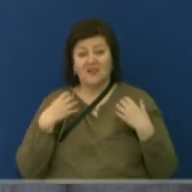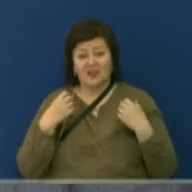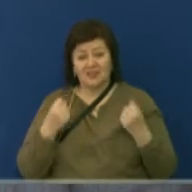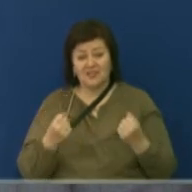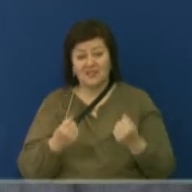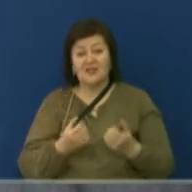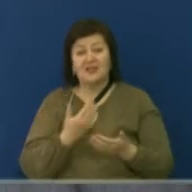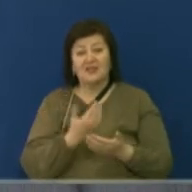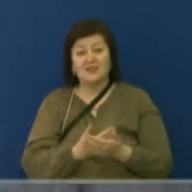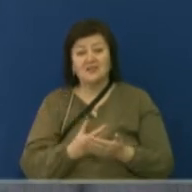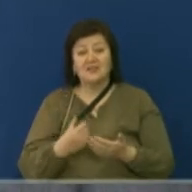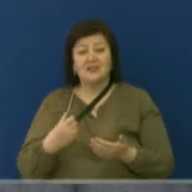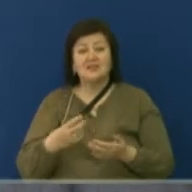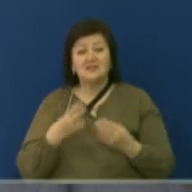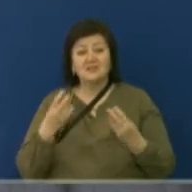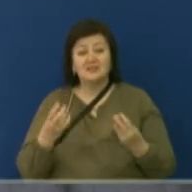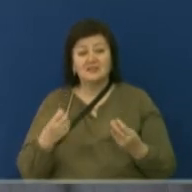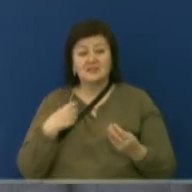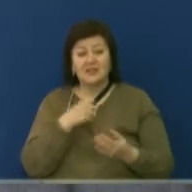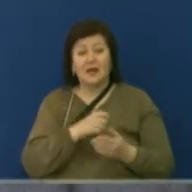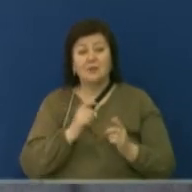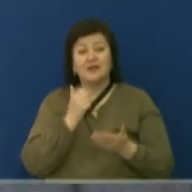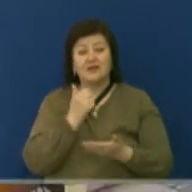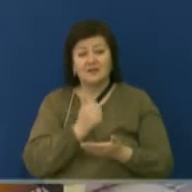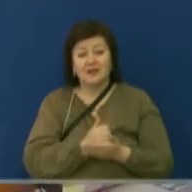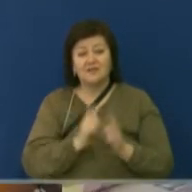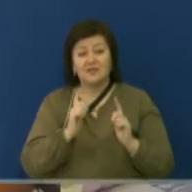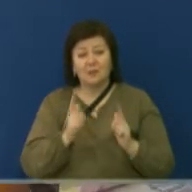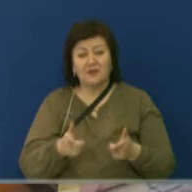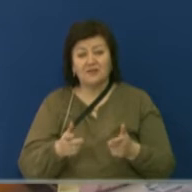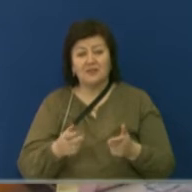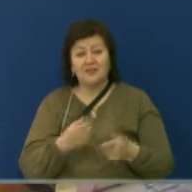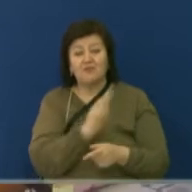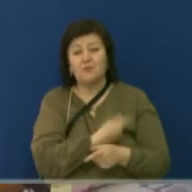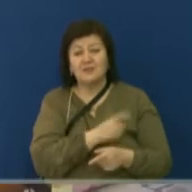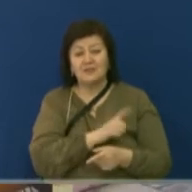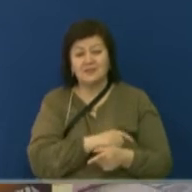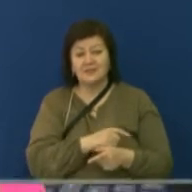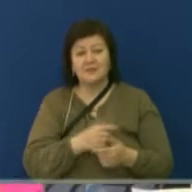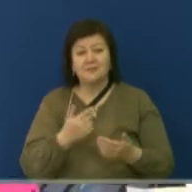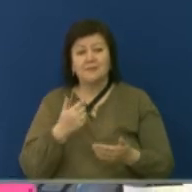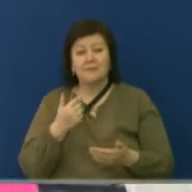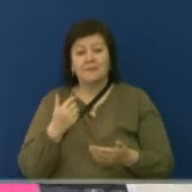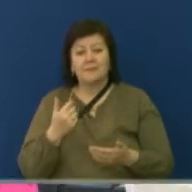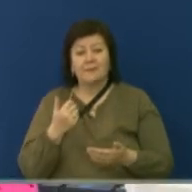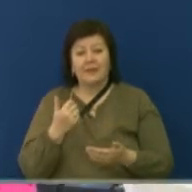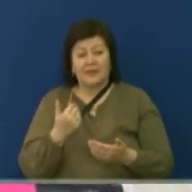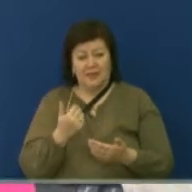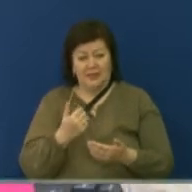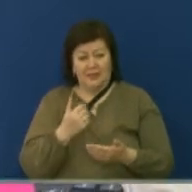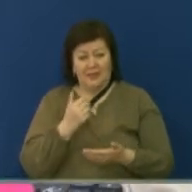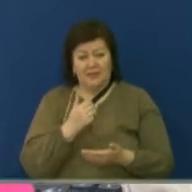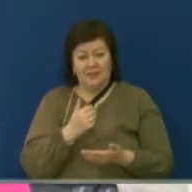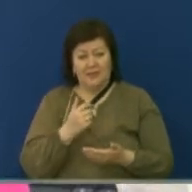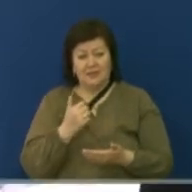является одним из приоритетных направлений развития здравоохранения в целом. В целом, большая часть средств Фонда обязательного социального медицинского